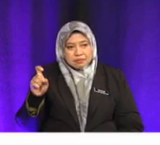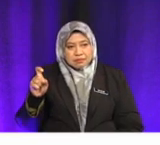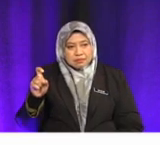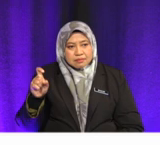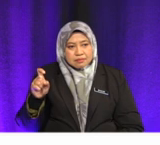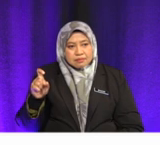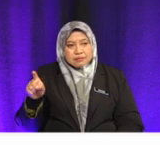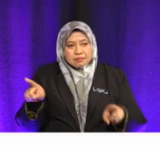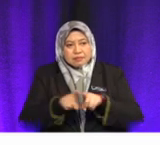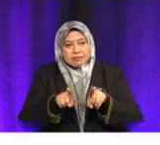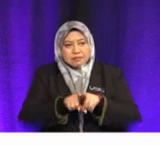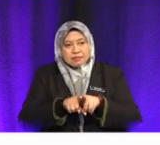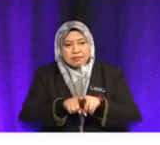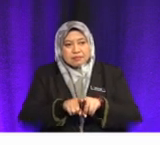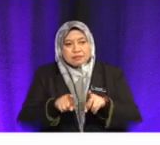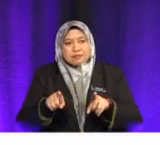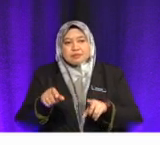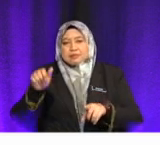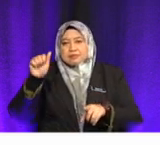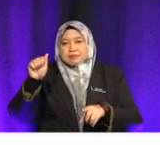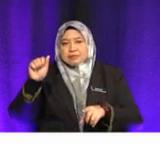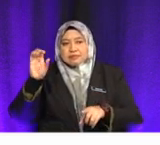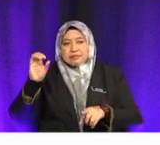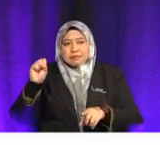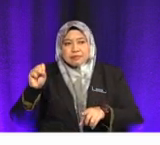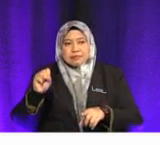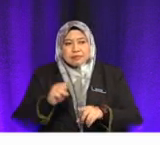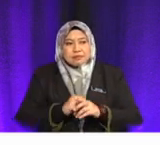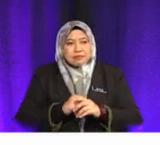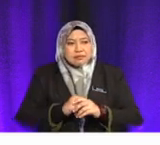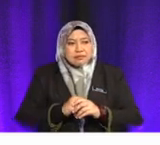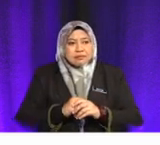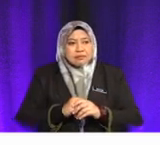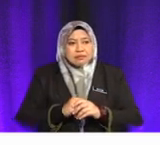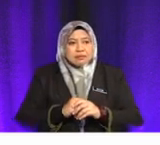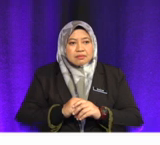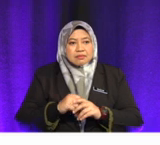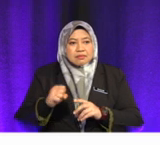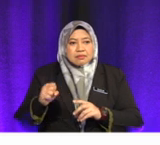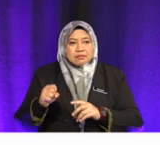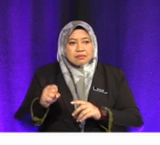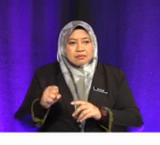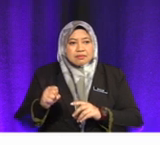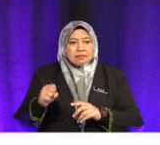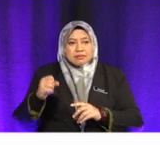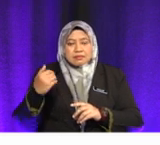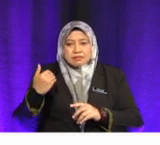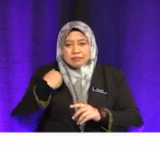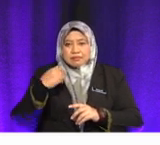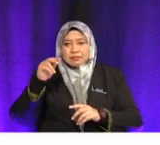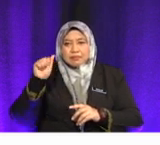sama dengan e s oke Minta nomor aku dua kali